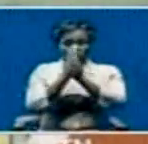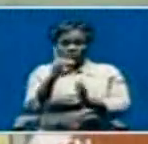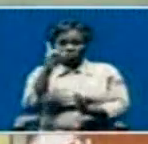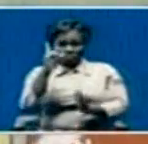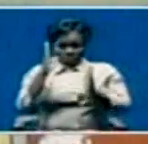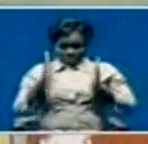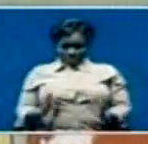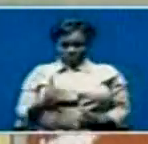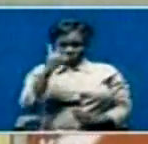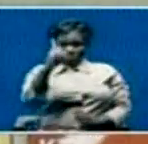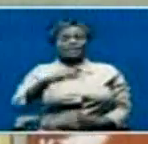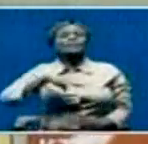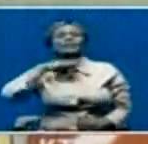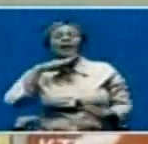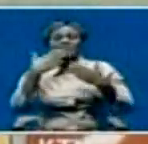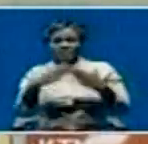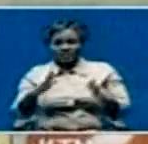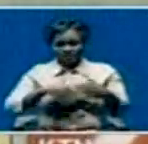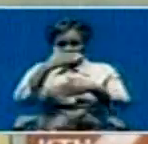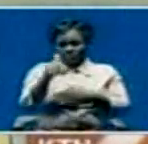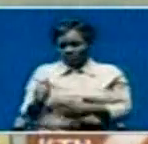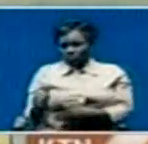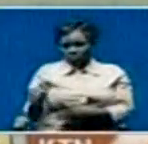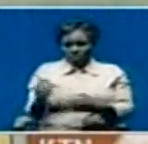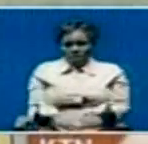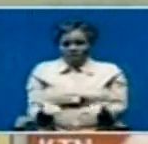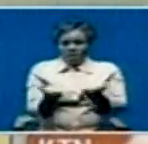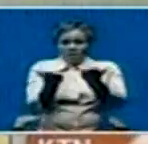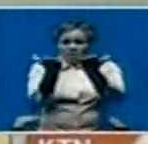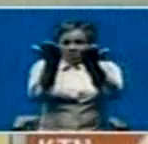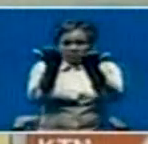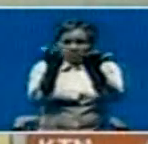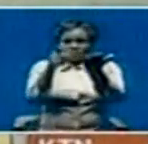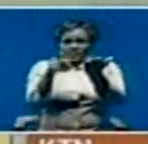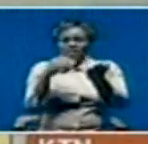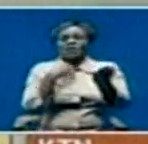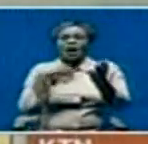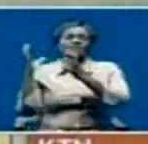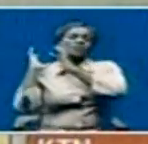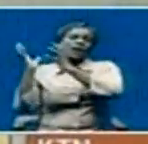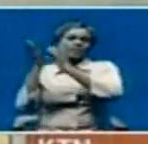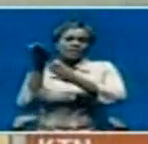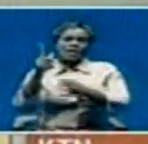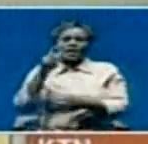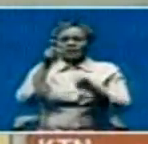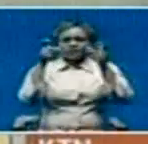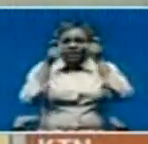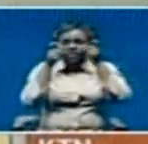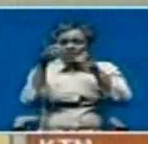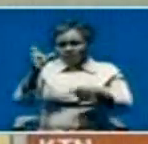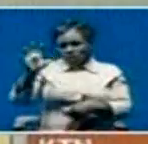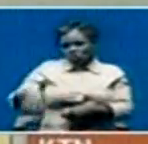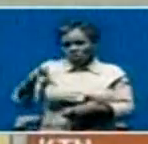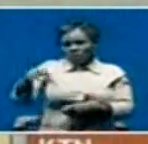mtu mmoja amear hao hapo baada yati alimok ndani akak mizo katika duka la taski paj nairobi